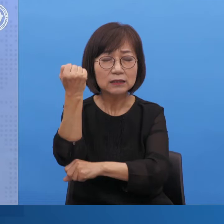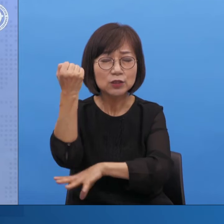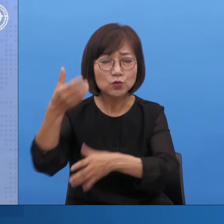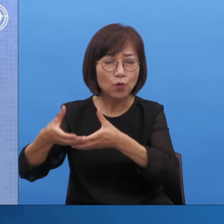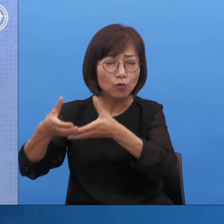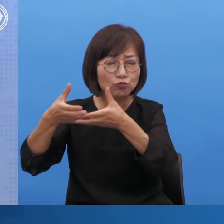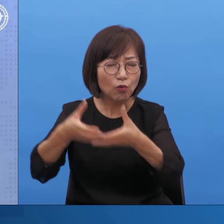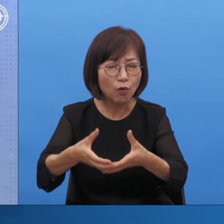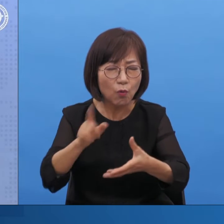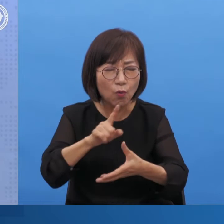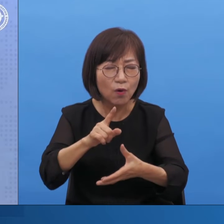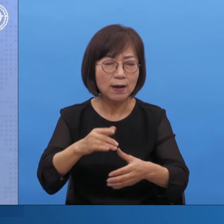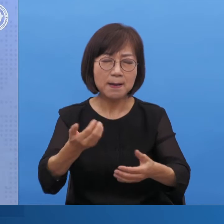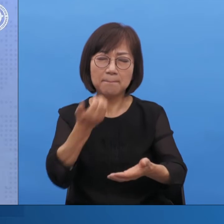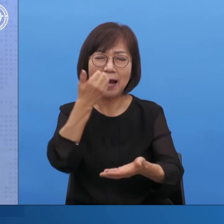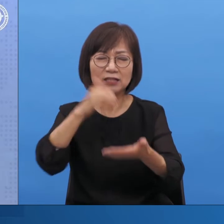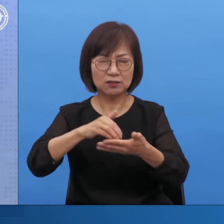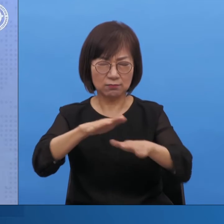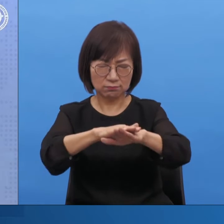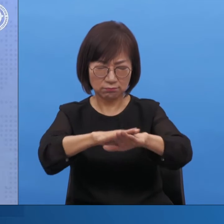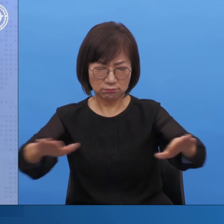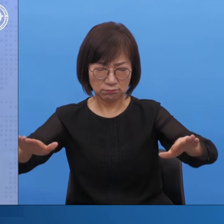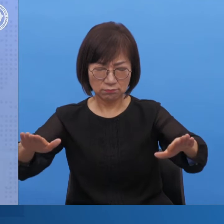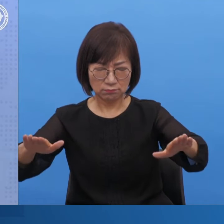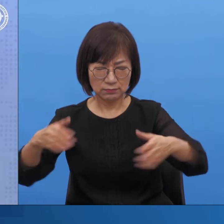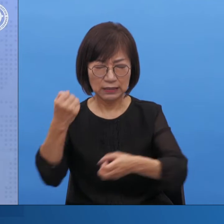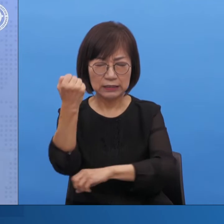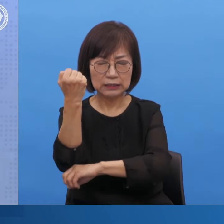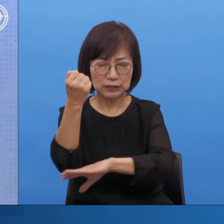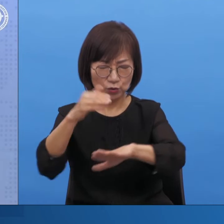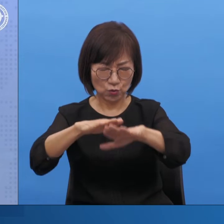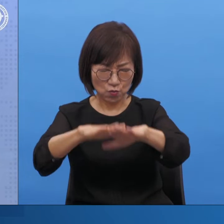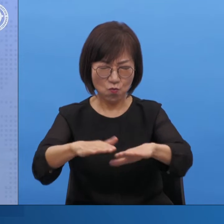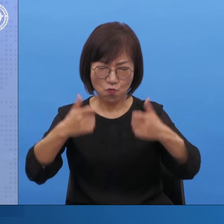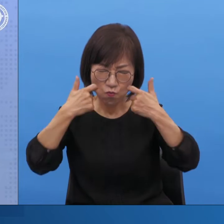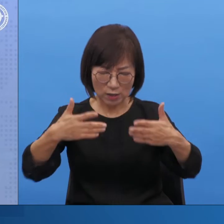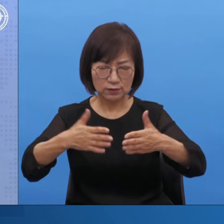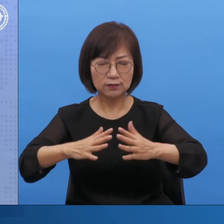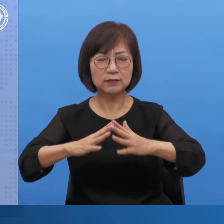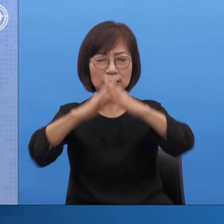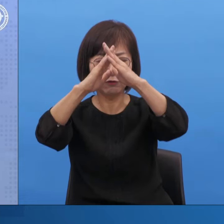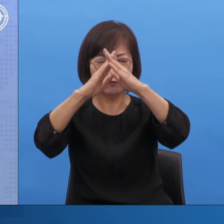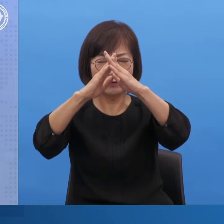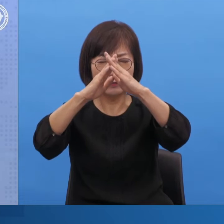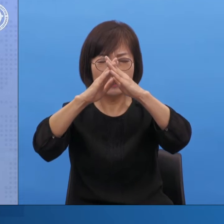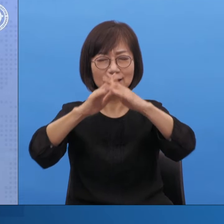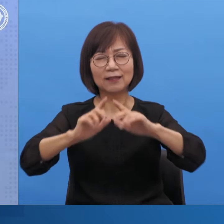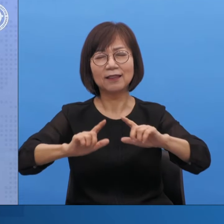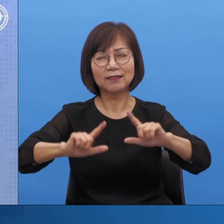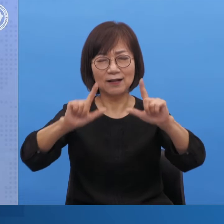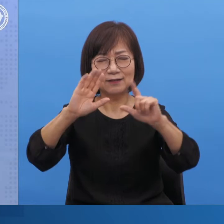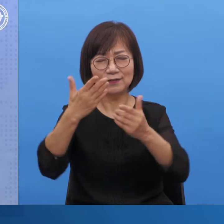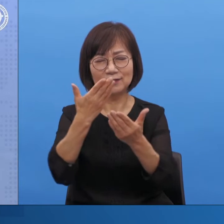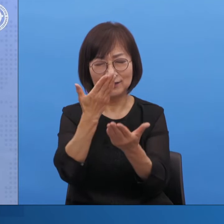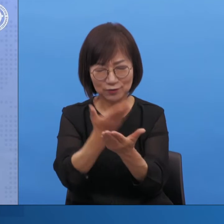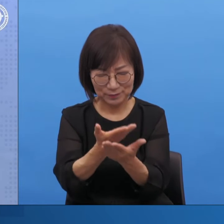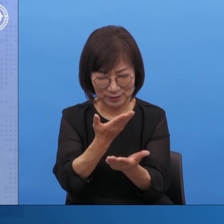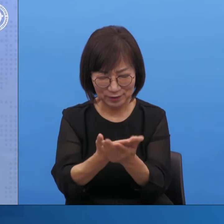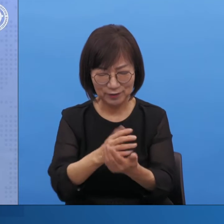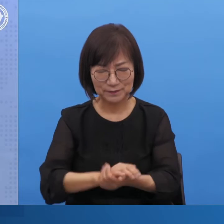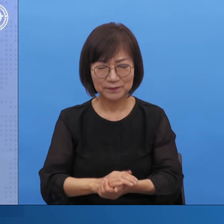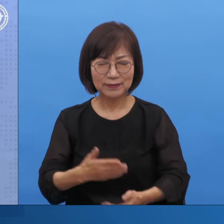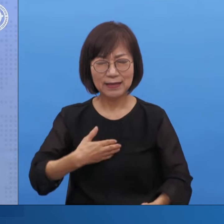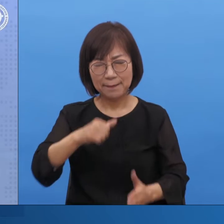놓는 시간표가 되게 해 And may 주옵소서. it be a foundation or a time schedule where we are founded on that rock. 내